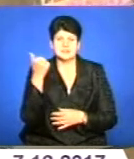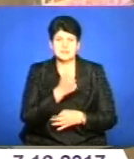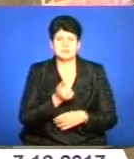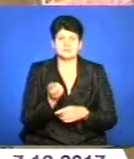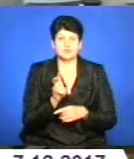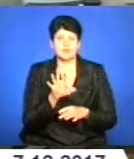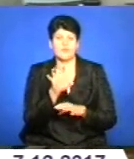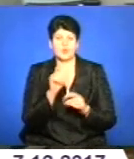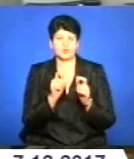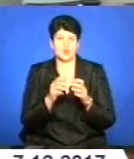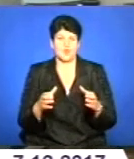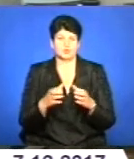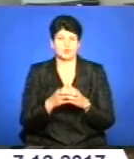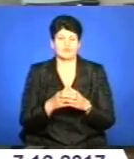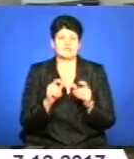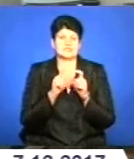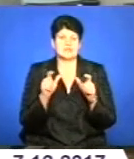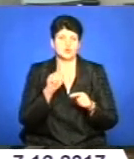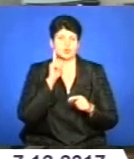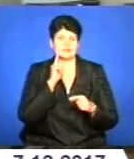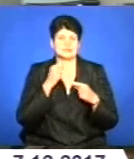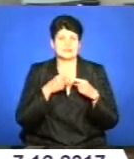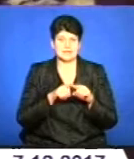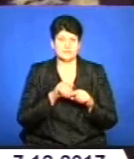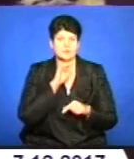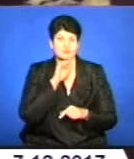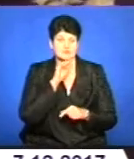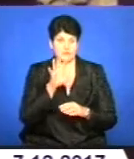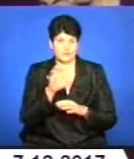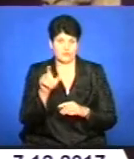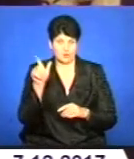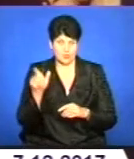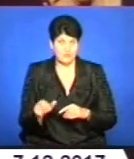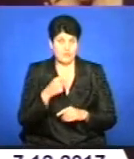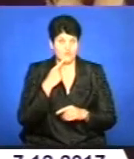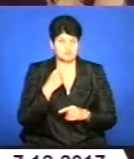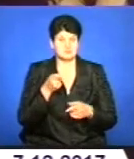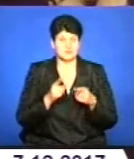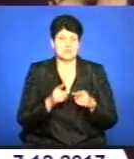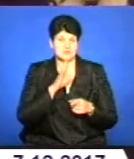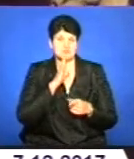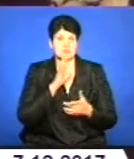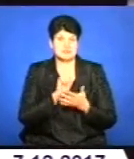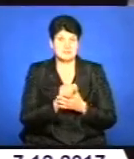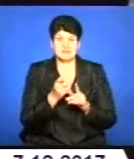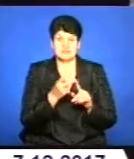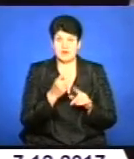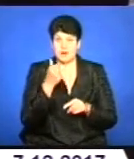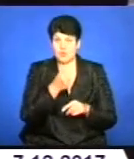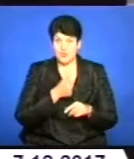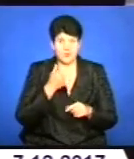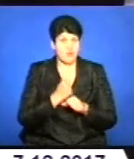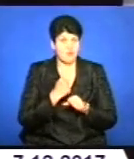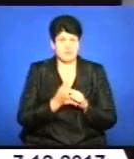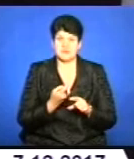фотогурток на станції юних техніків. Професійні фотографи відзначають, попри те, що дівчинка займається цією справою тільки другий рік, вона